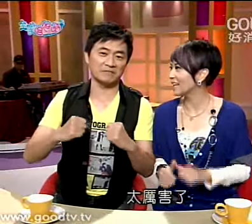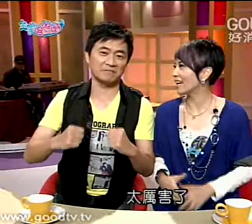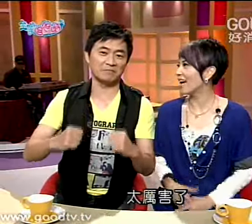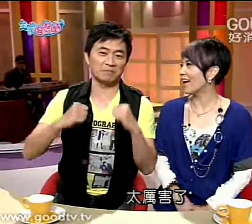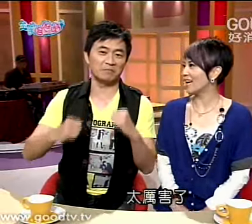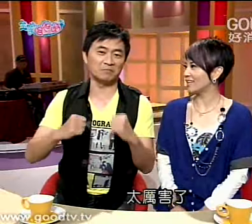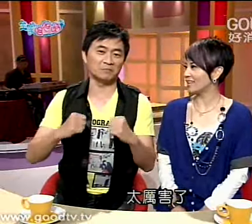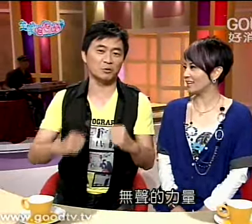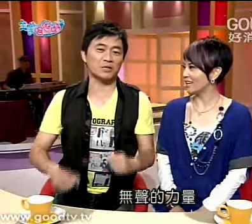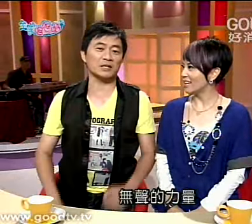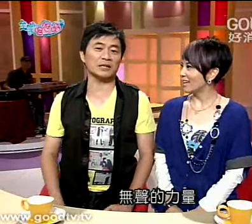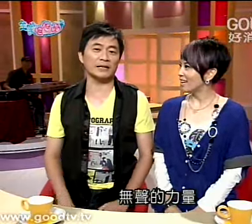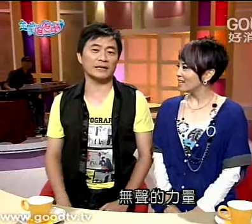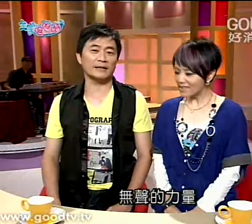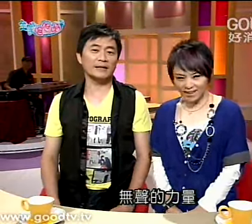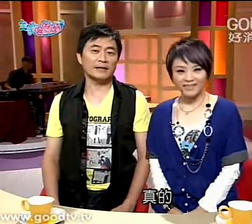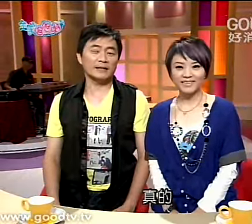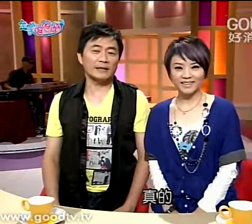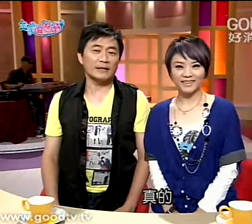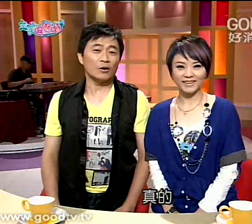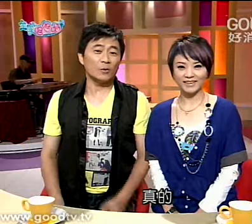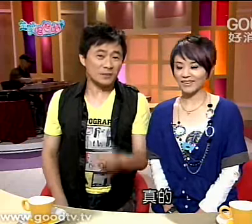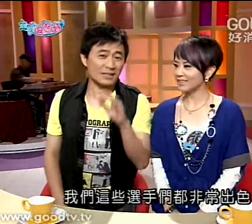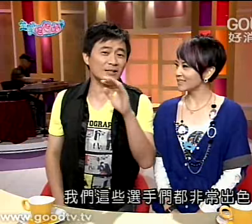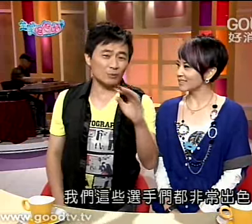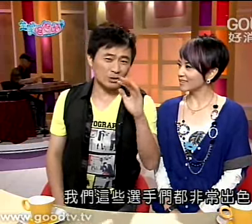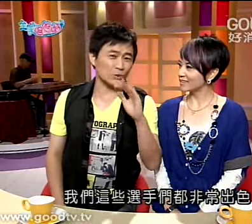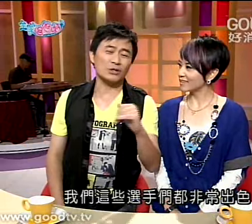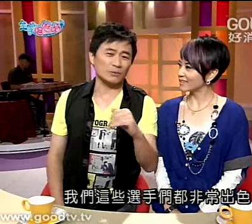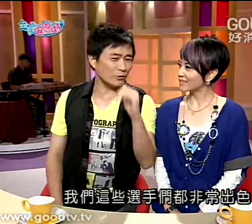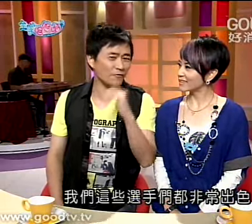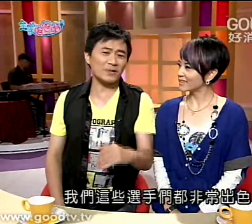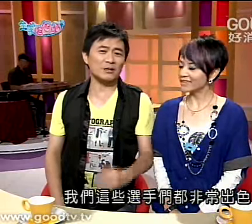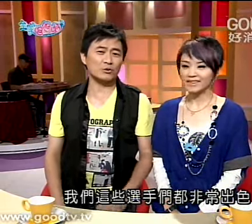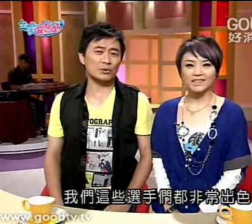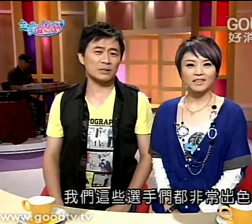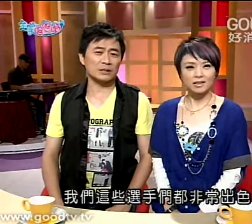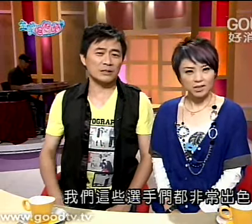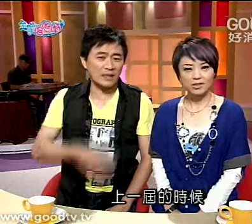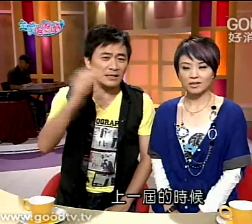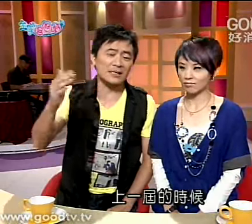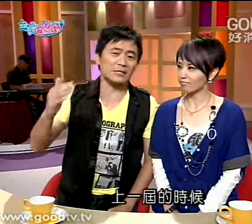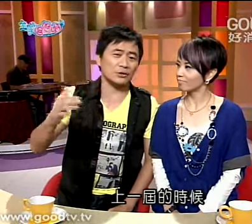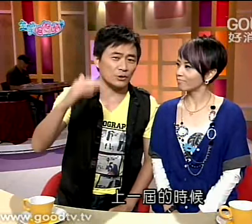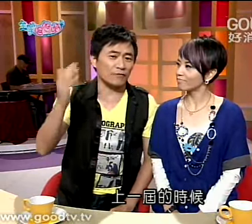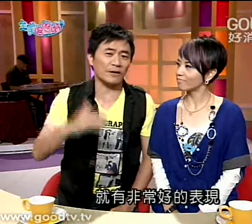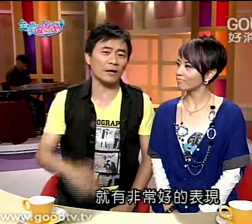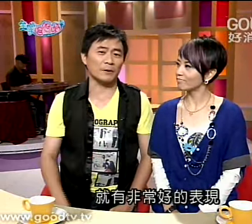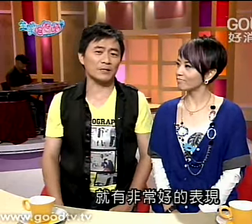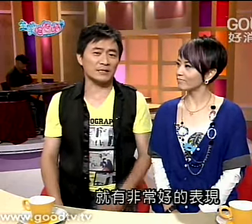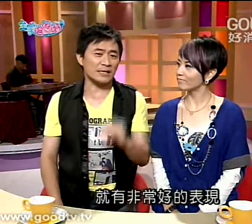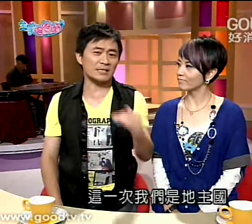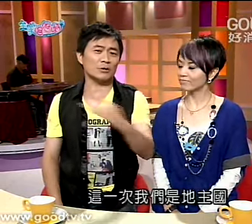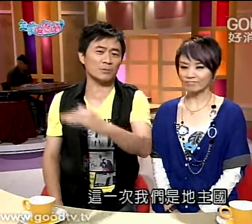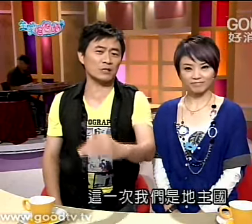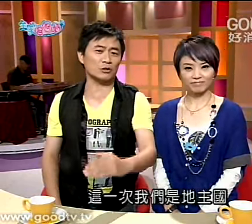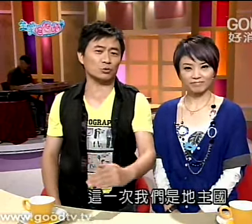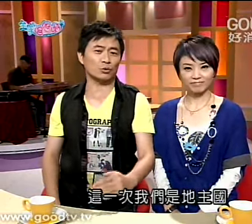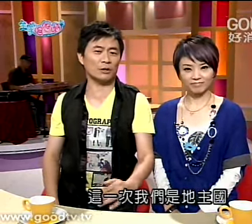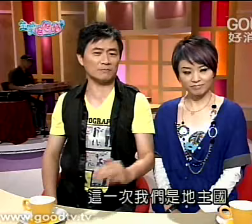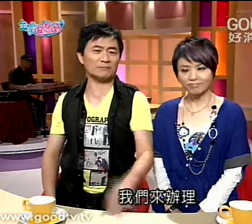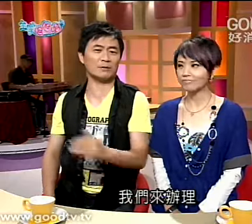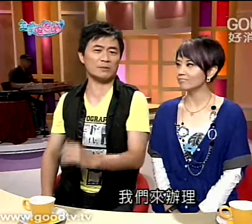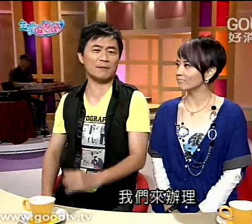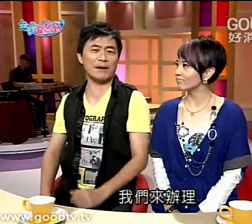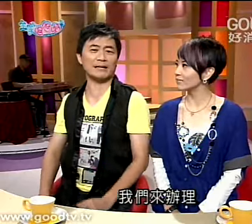太厉害了， 无声的力量， 真的， 我们这些选手们都非常出色，上一届的时候就有非常好表现，这次我们是地